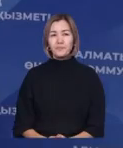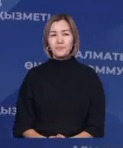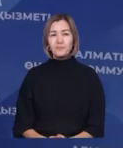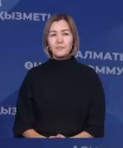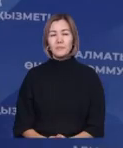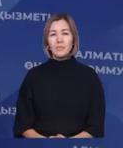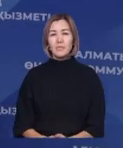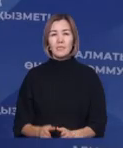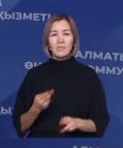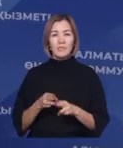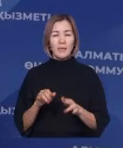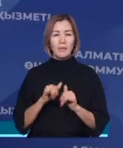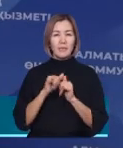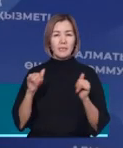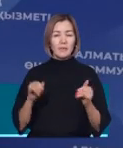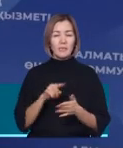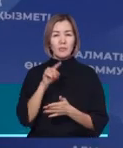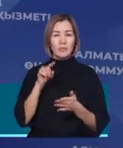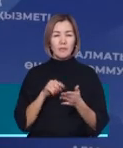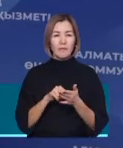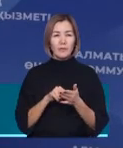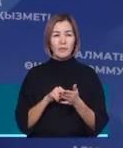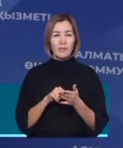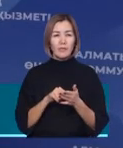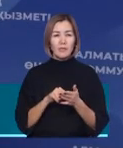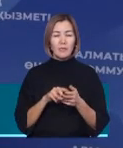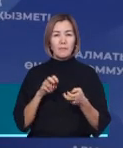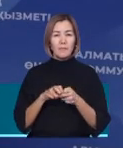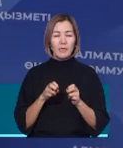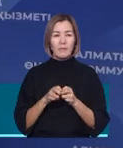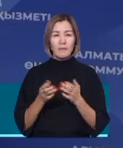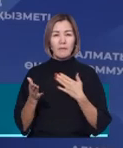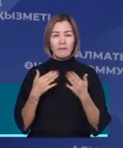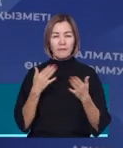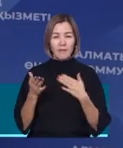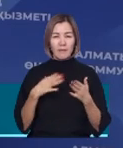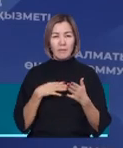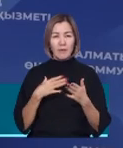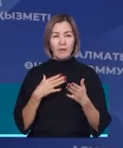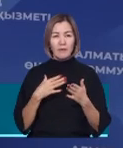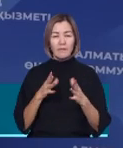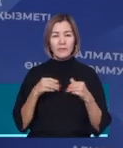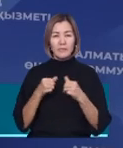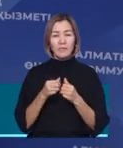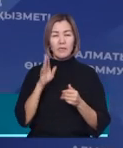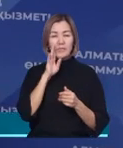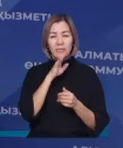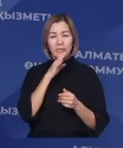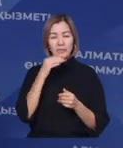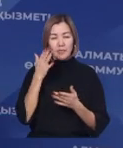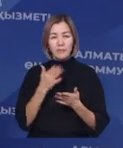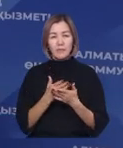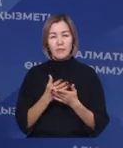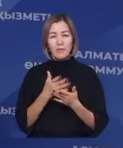Самый распространенный запрос со стороны подростков – это проблемы во взаимоотношениях с семьей, с родителями,